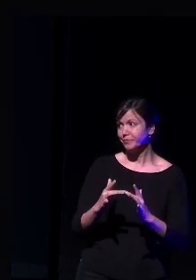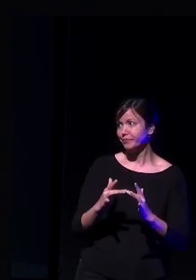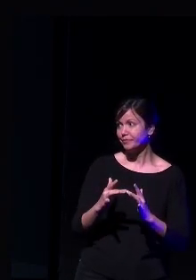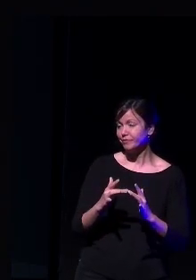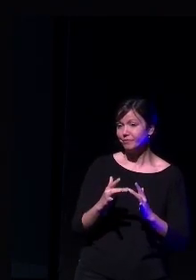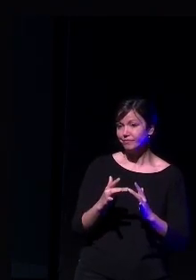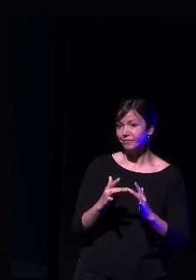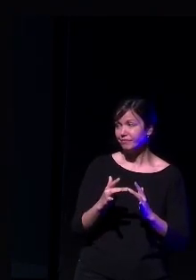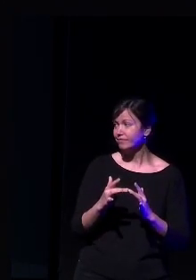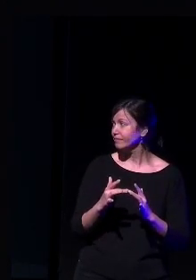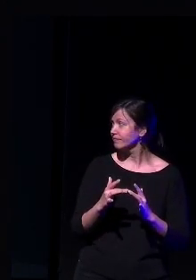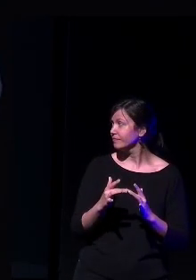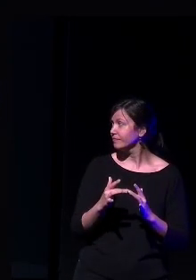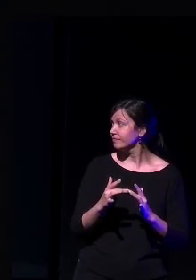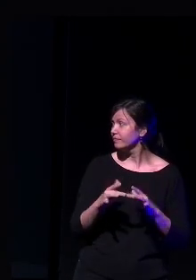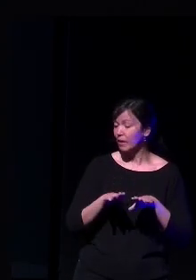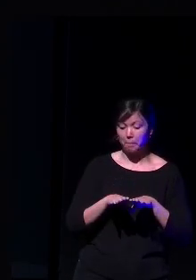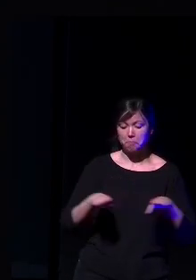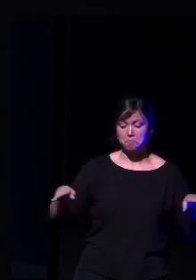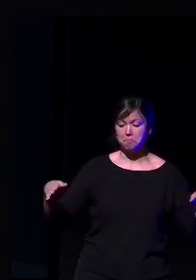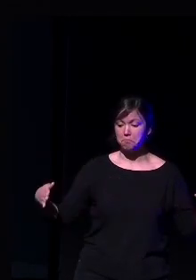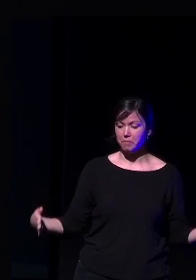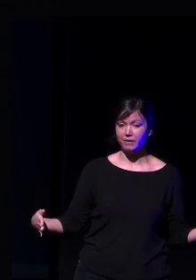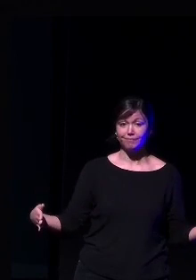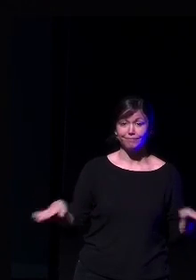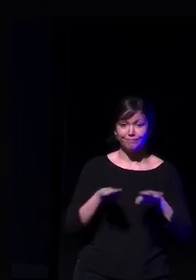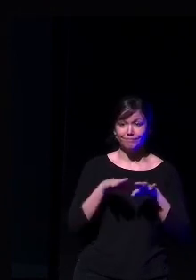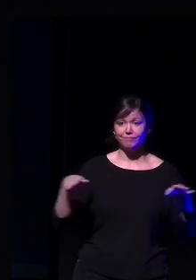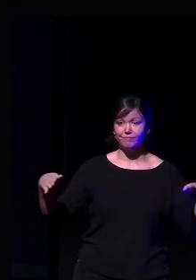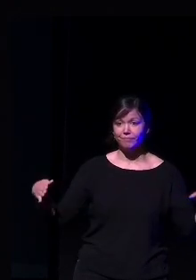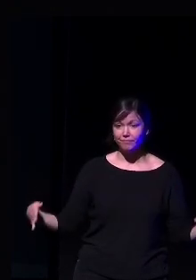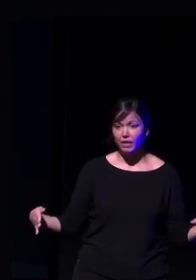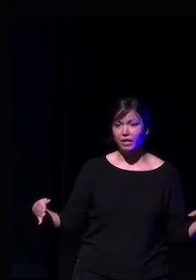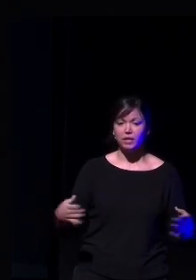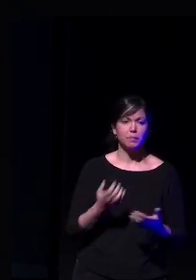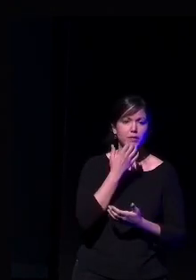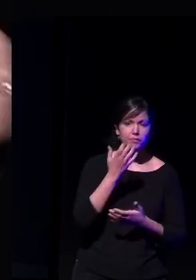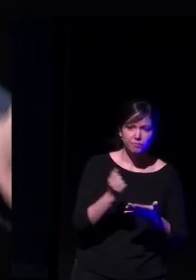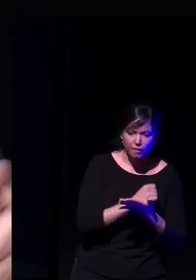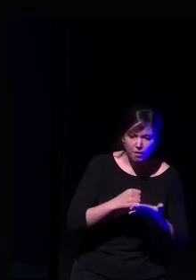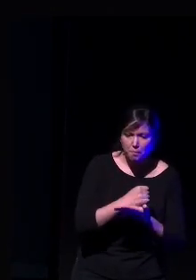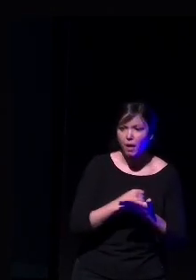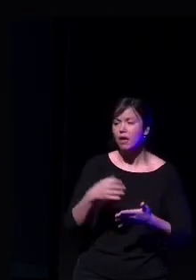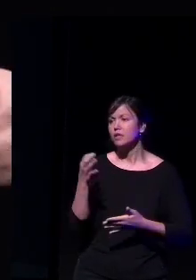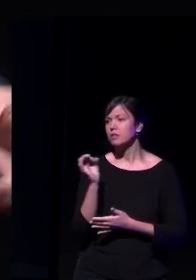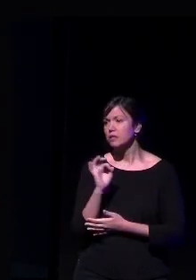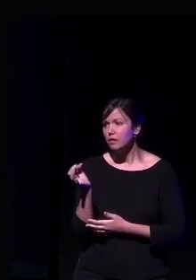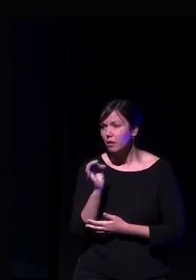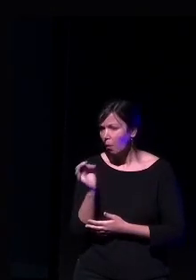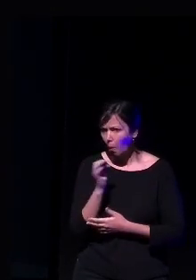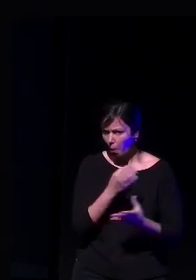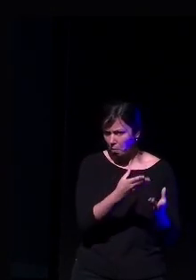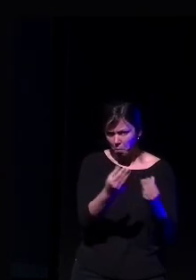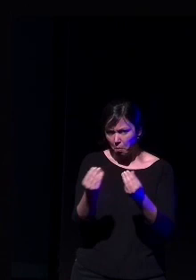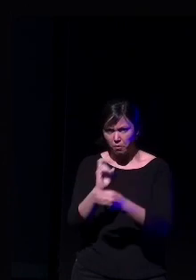Les barres, els bars, les barres, que també hi ha en una farmàcia o hi ha en molts